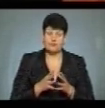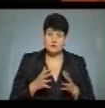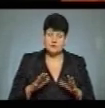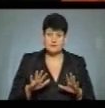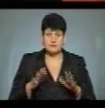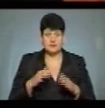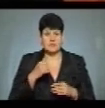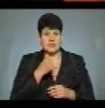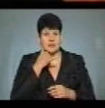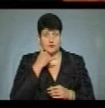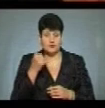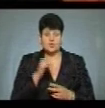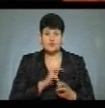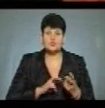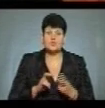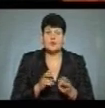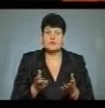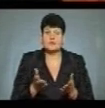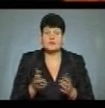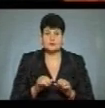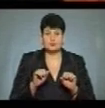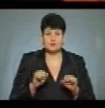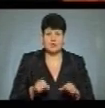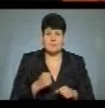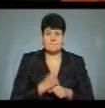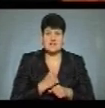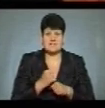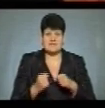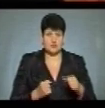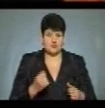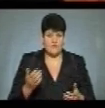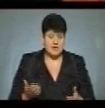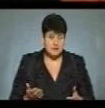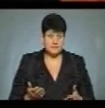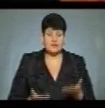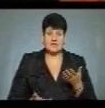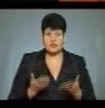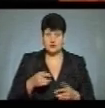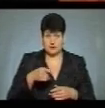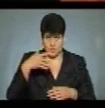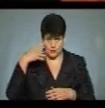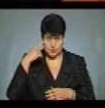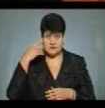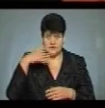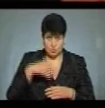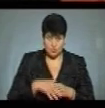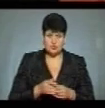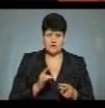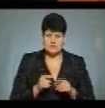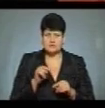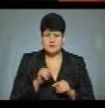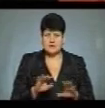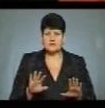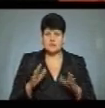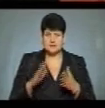знову ж телефонує і шукає десь можливість працевлаштування. Якщо ж вона усвідомлює, що дійсно з нею